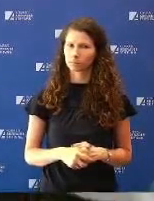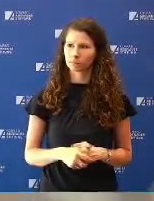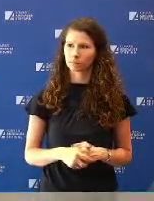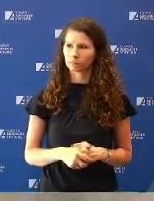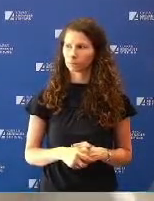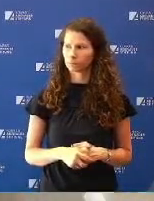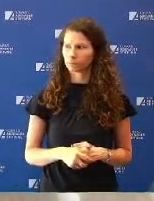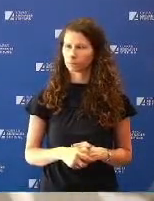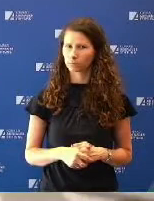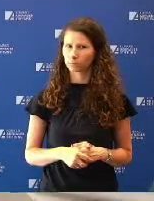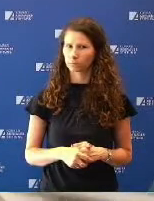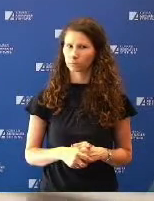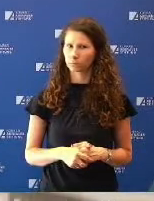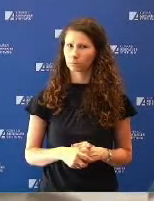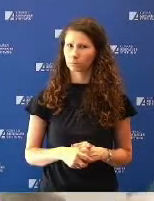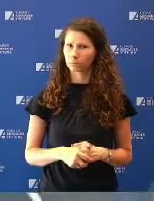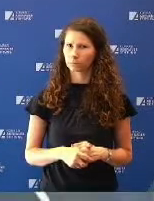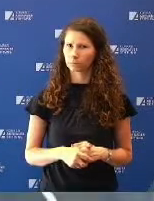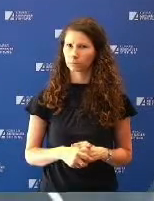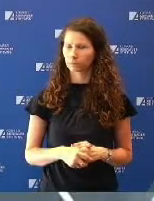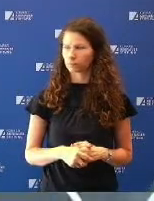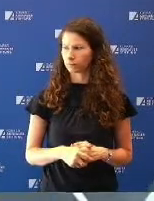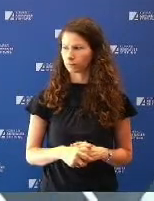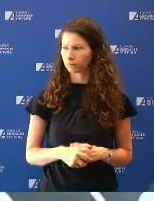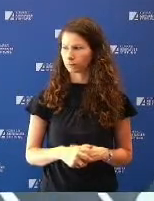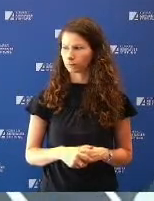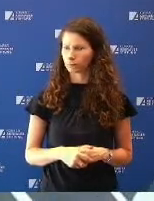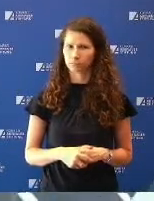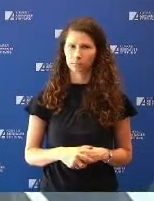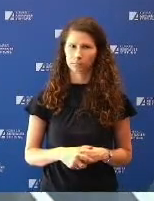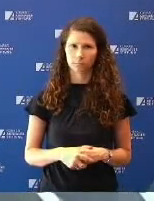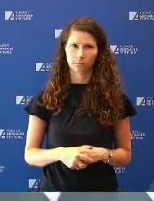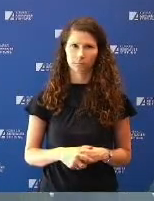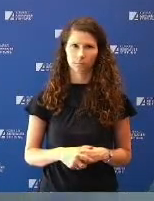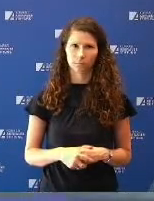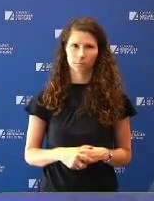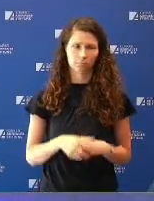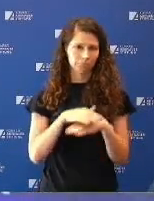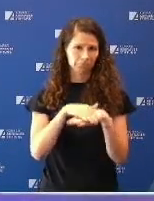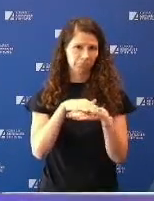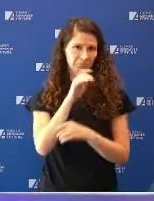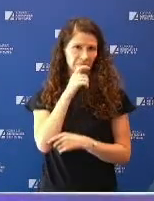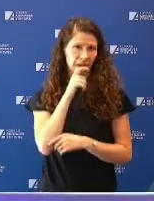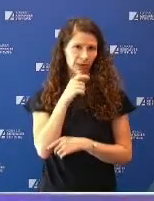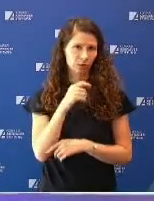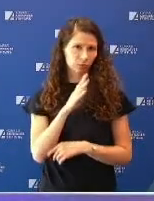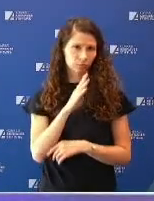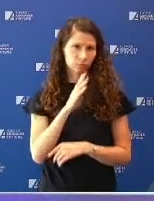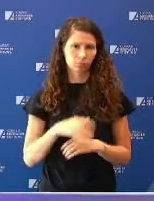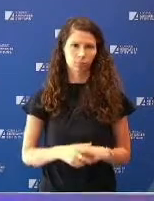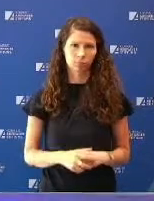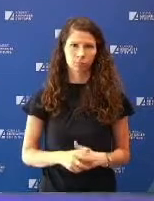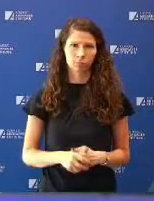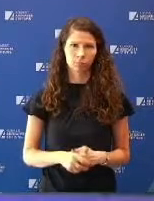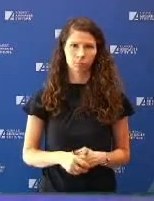Ein technisches Dokument, eine technische Referenz ist ein Dokument, das schnell veröffentlicht werden